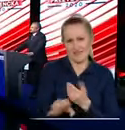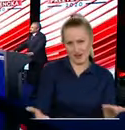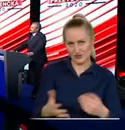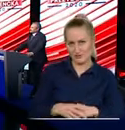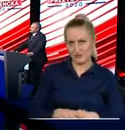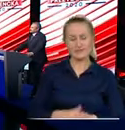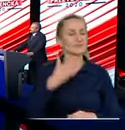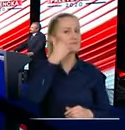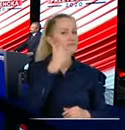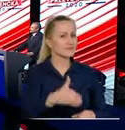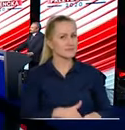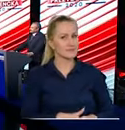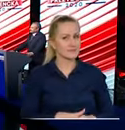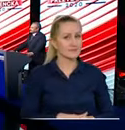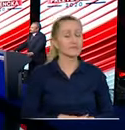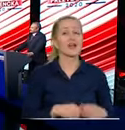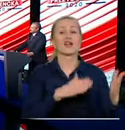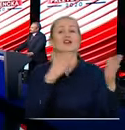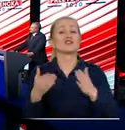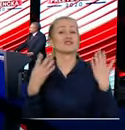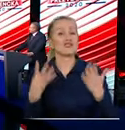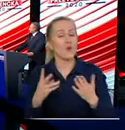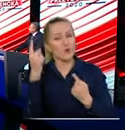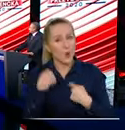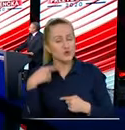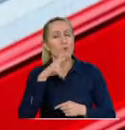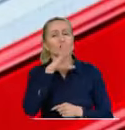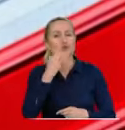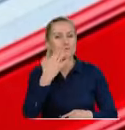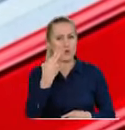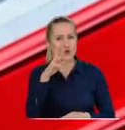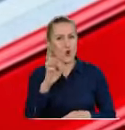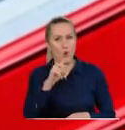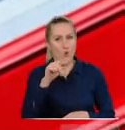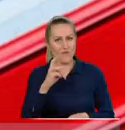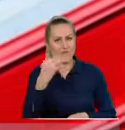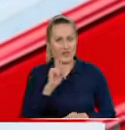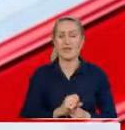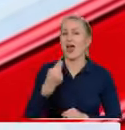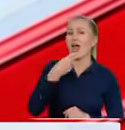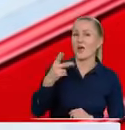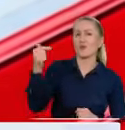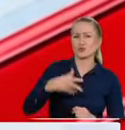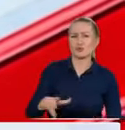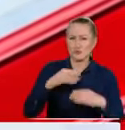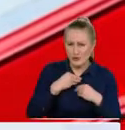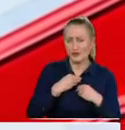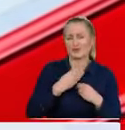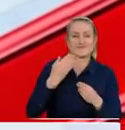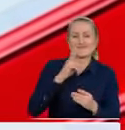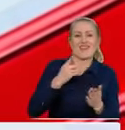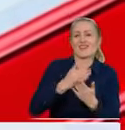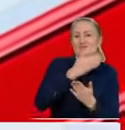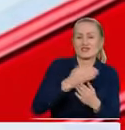dziękuję. Jako dziewiąty w tej rundzie pytań odpowiada Szymon Hołownia. Oczywiście, że euro musimy przyjąć prędzej czy później, ale za